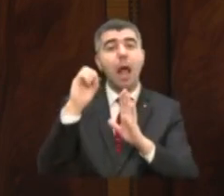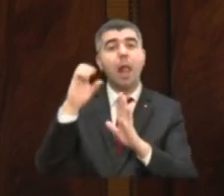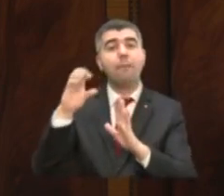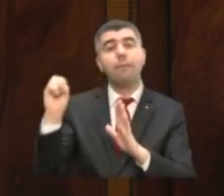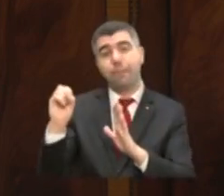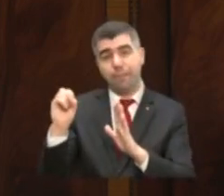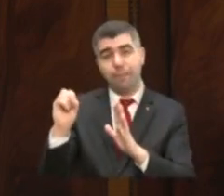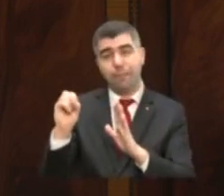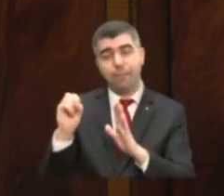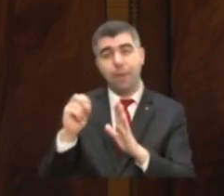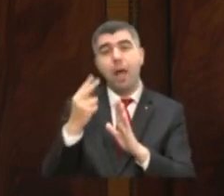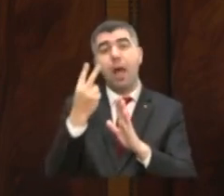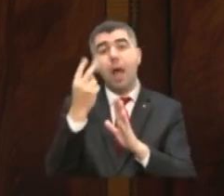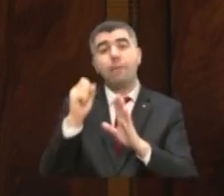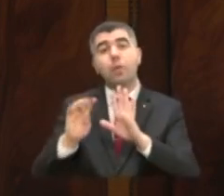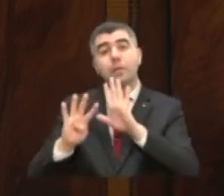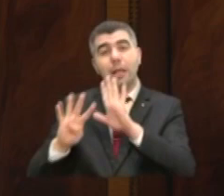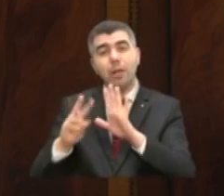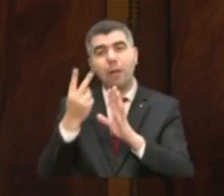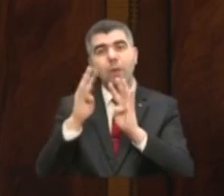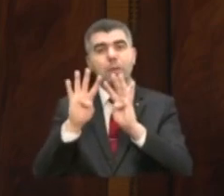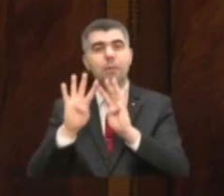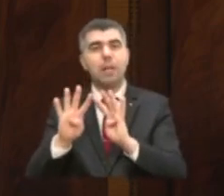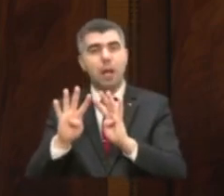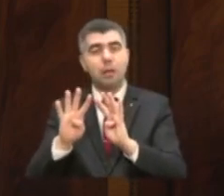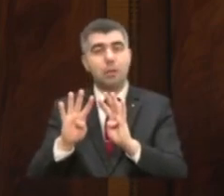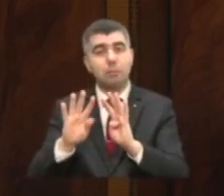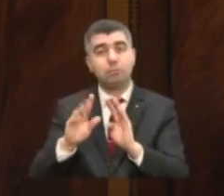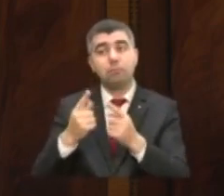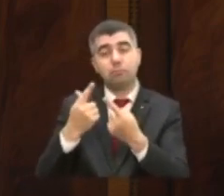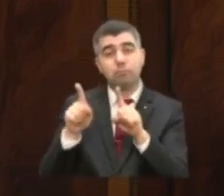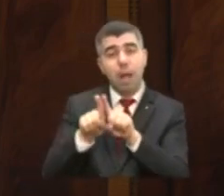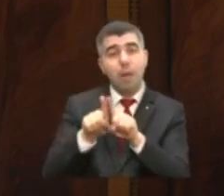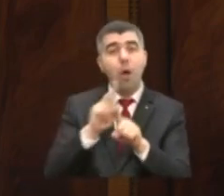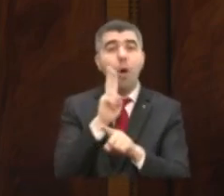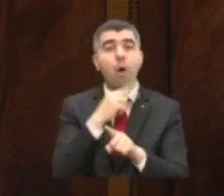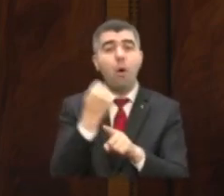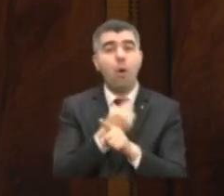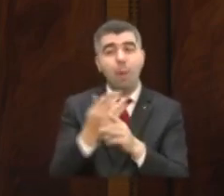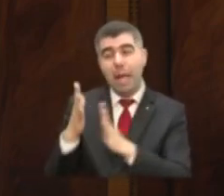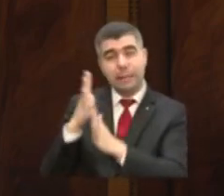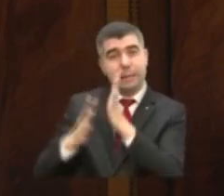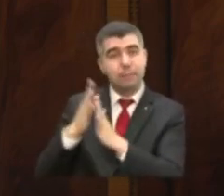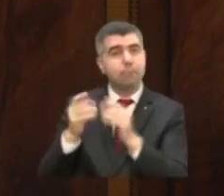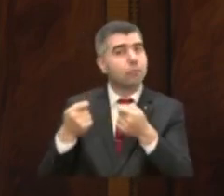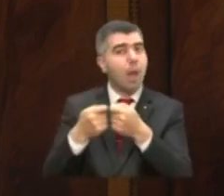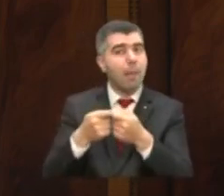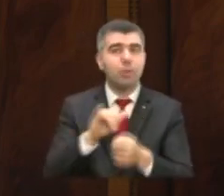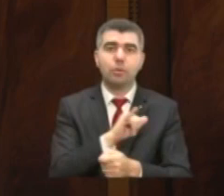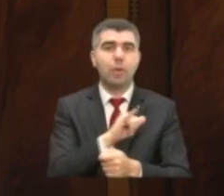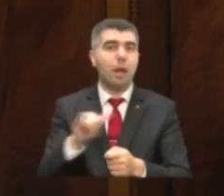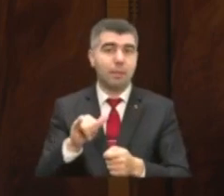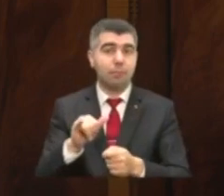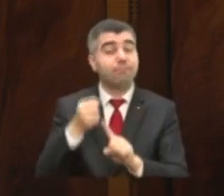دخلنا 2019 70,000 منصب مالي بمعنى يتجاوز عدد من الحكومات السابقة في 5 سنوات. وهذا جهد